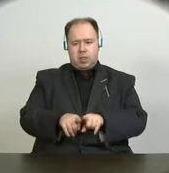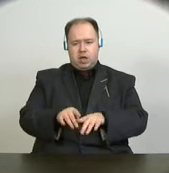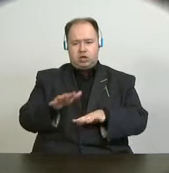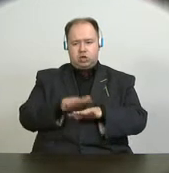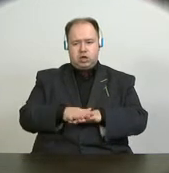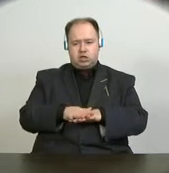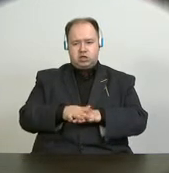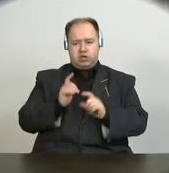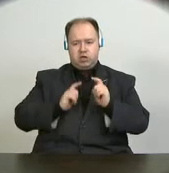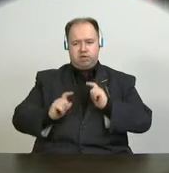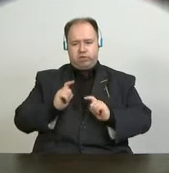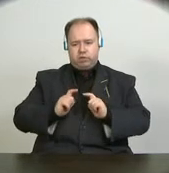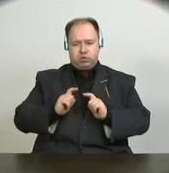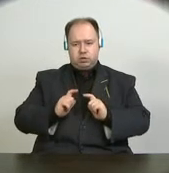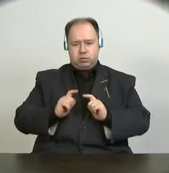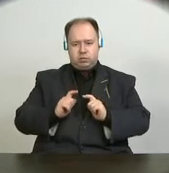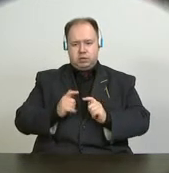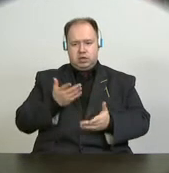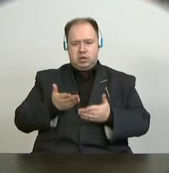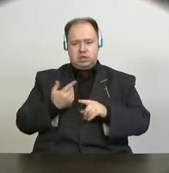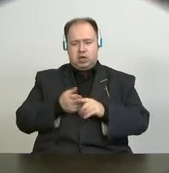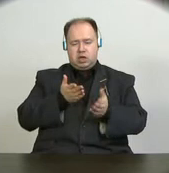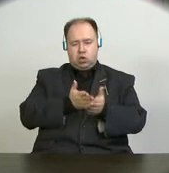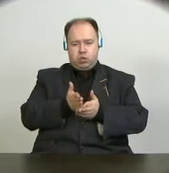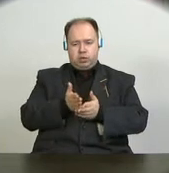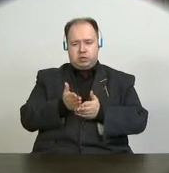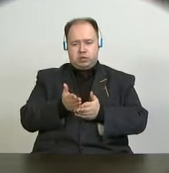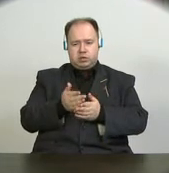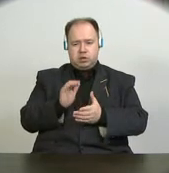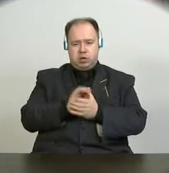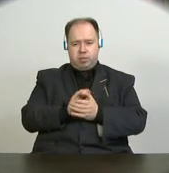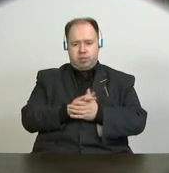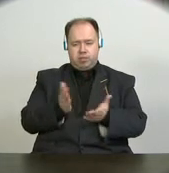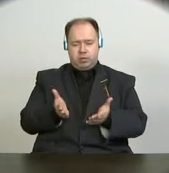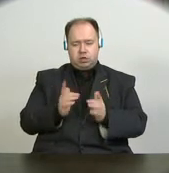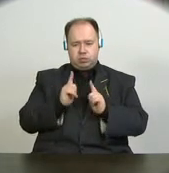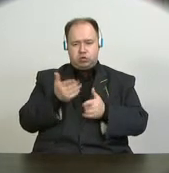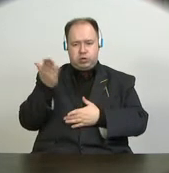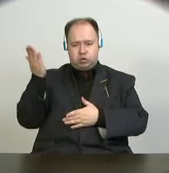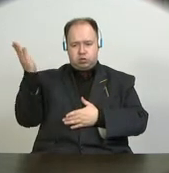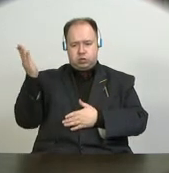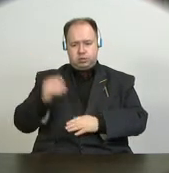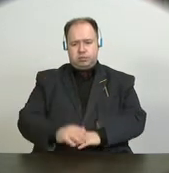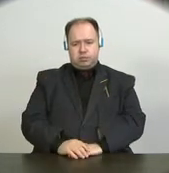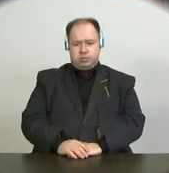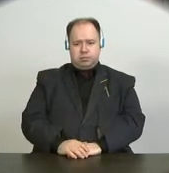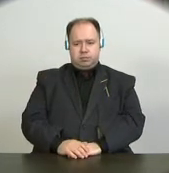основные вузы соответственно если вам эта область ближе то вот поступаете туда